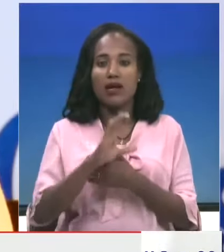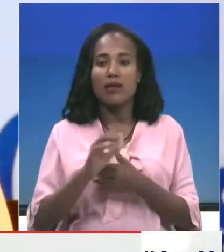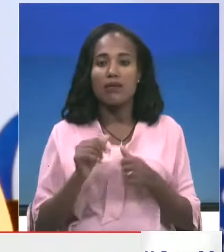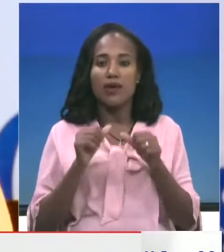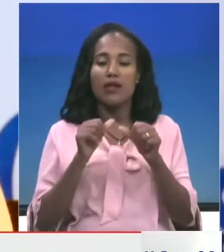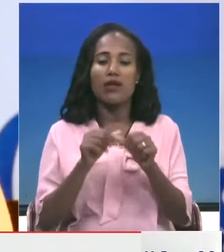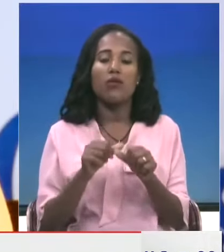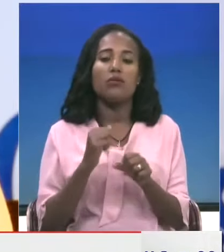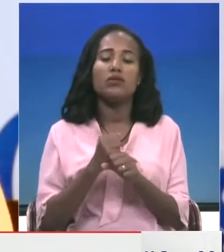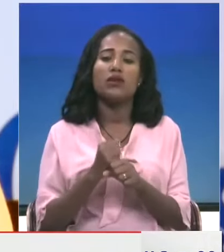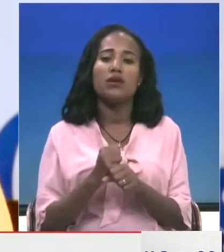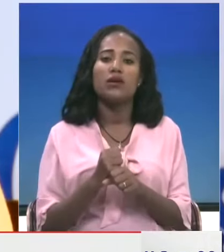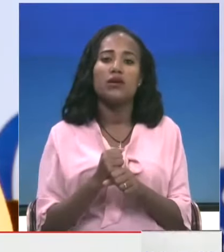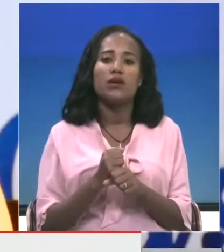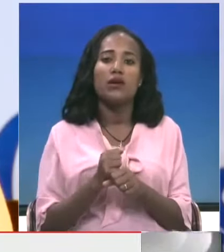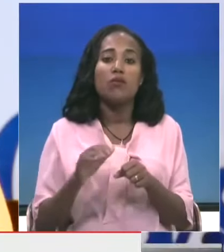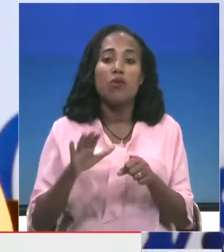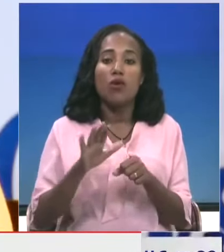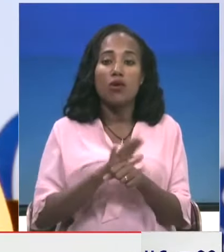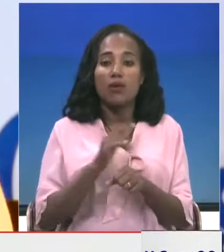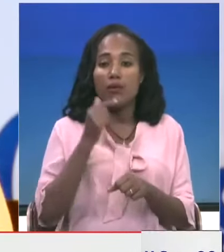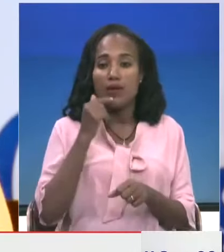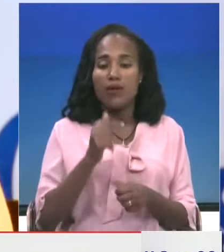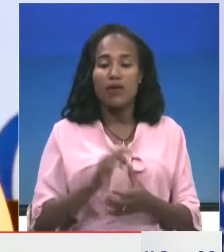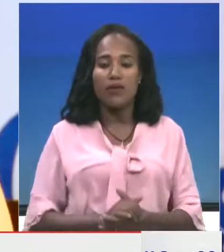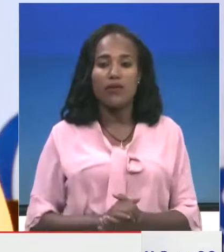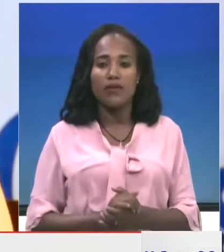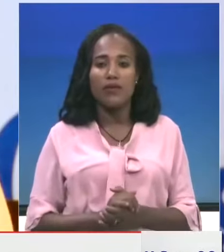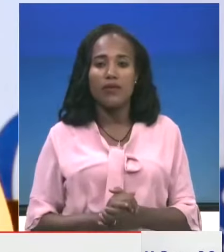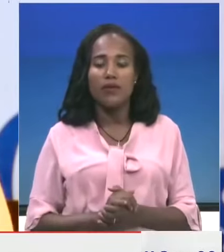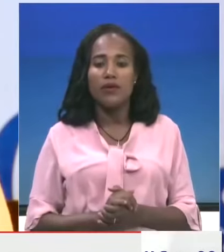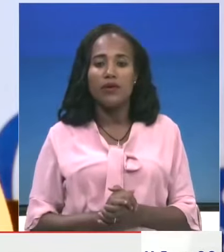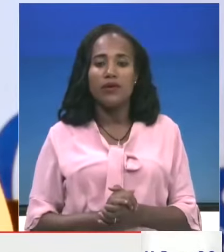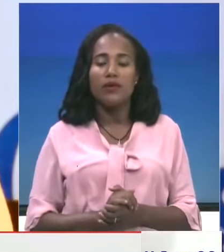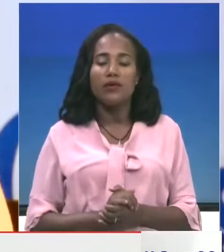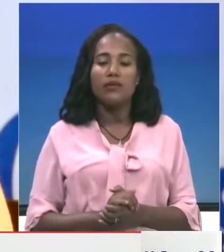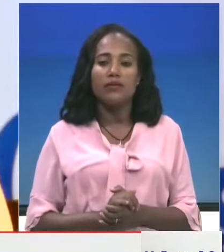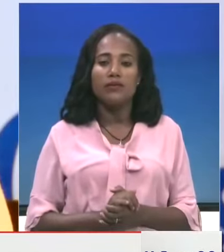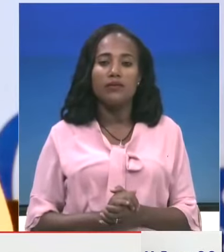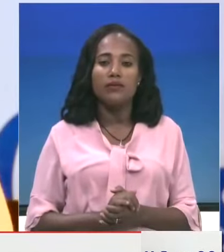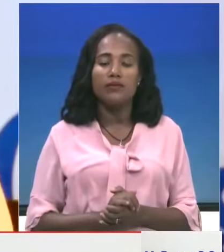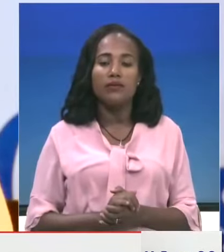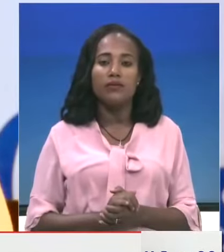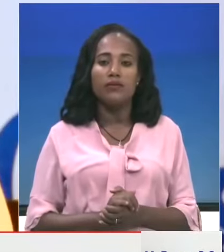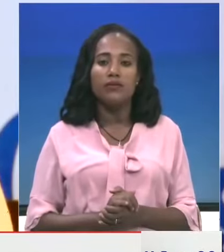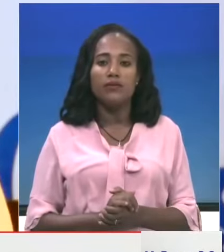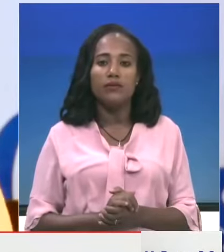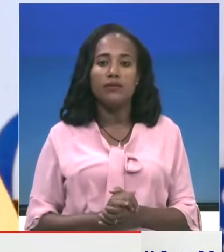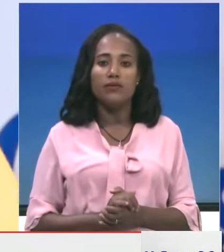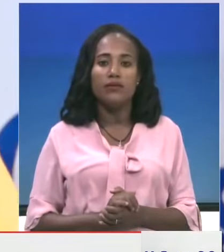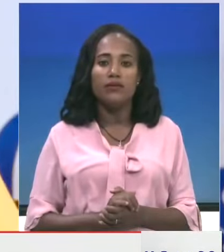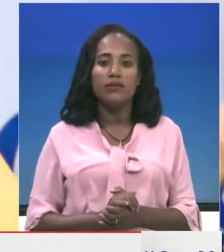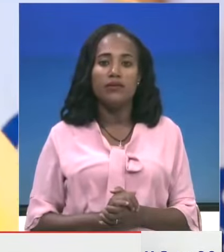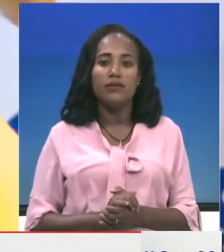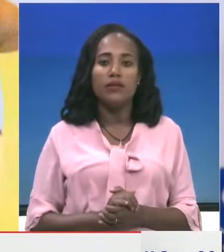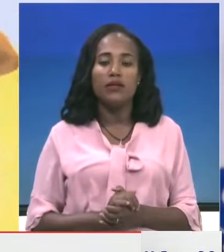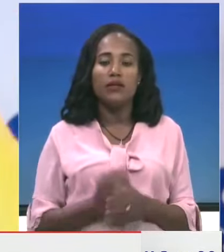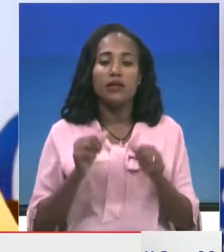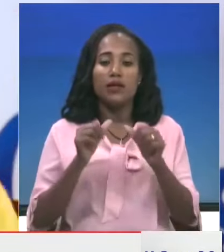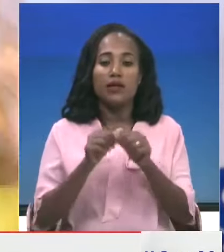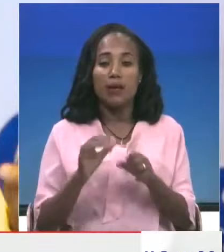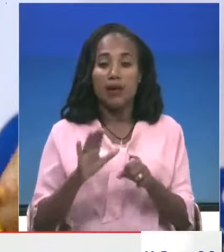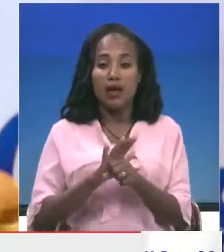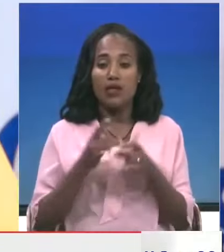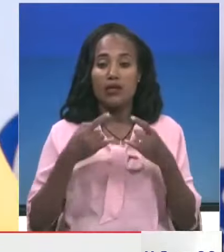big no more issue. We cannot let that be what happened with the war where የቀጣይ